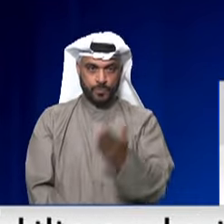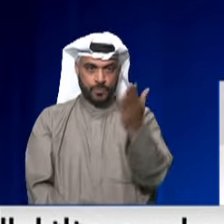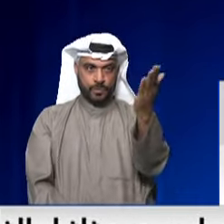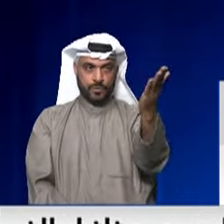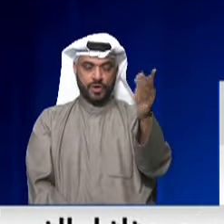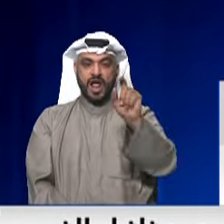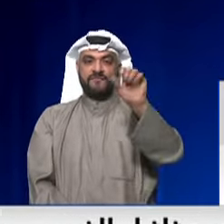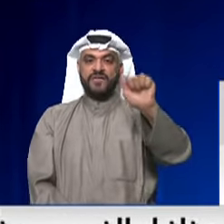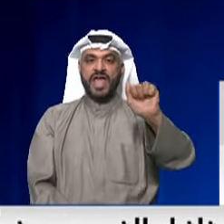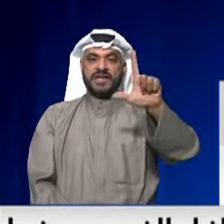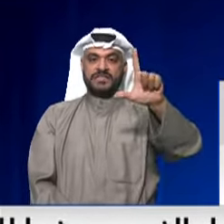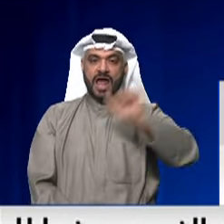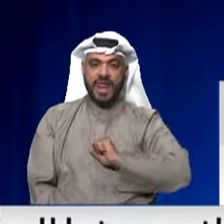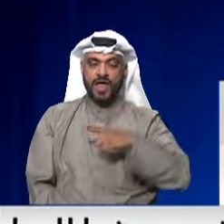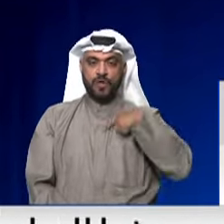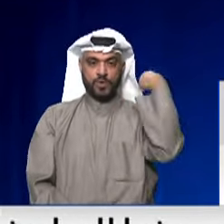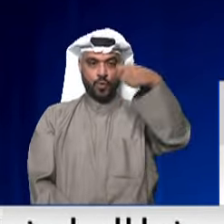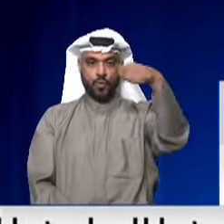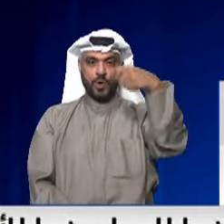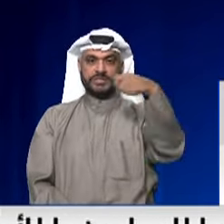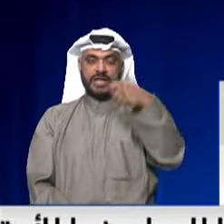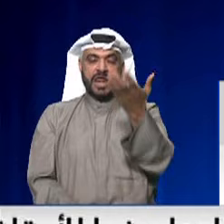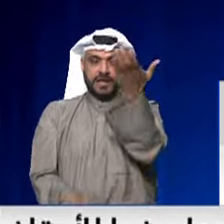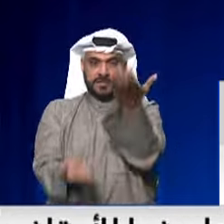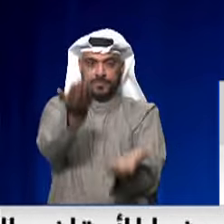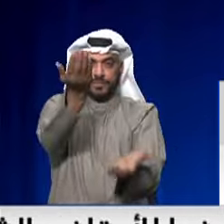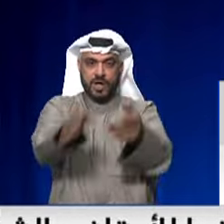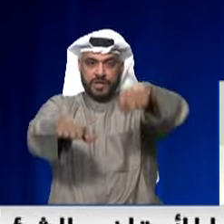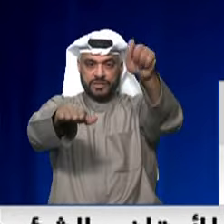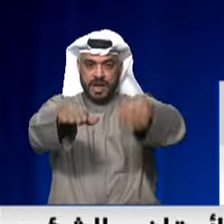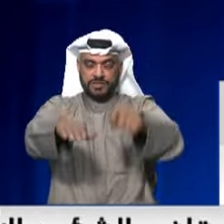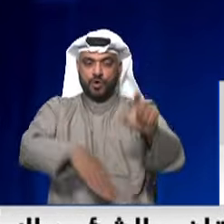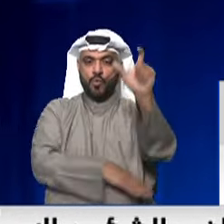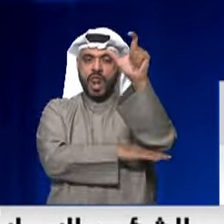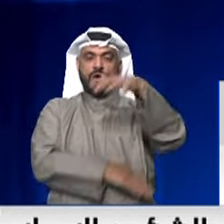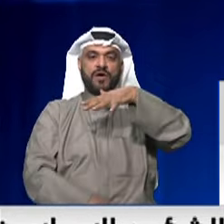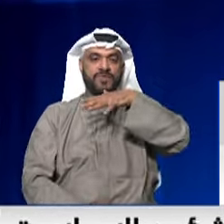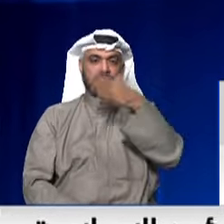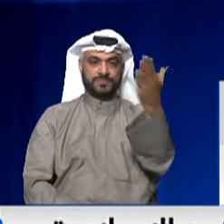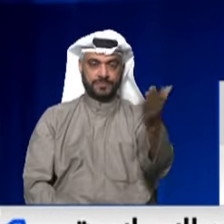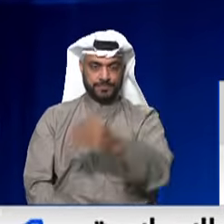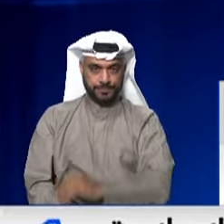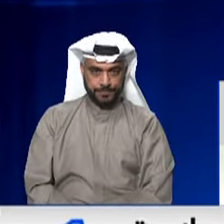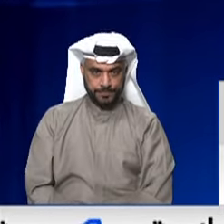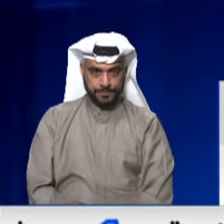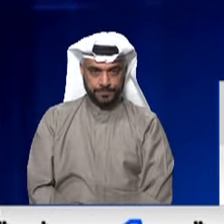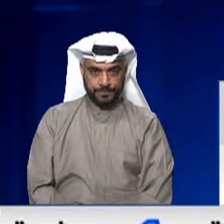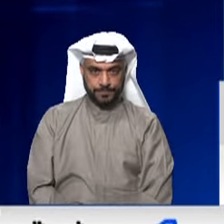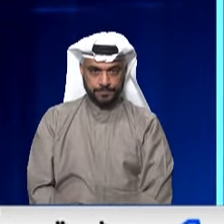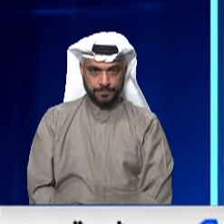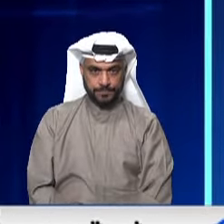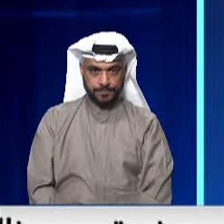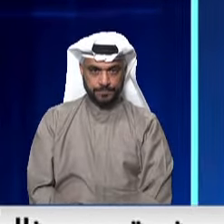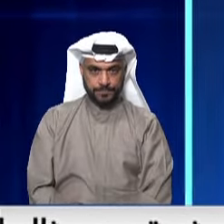فيصل سعيد نافل الغريب وزيرا للعدل ووزيرا للأوقاف والشؤون الإسلامية.